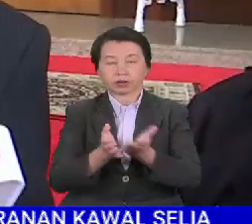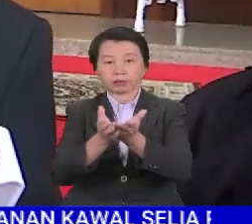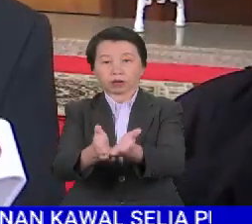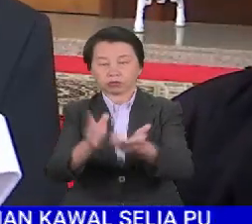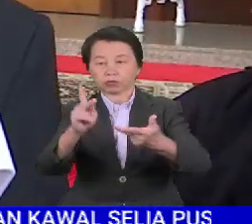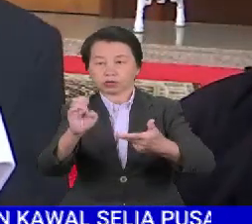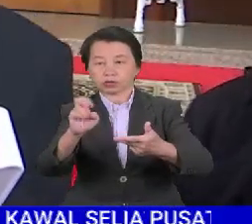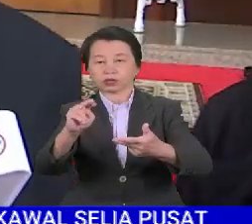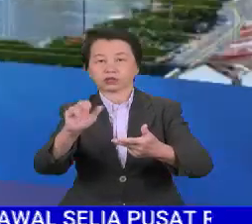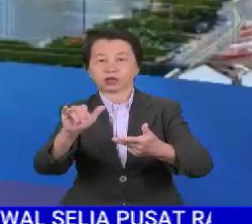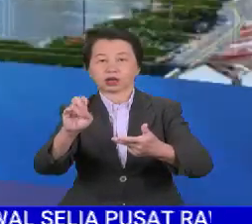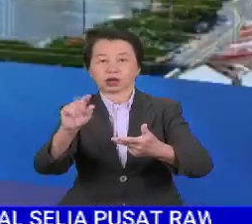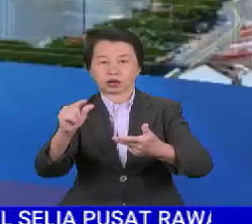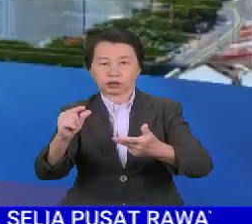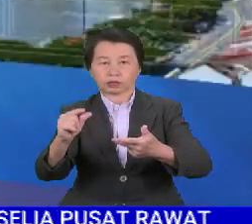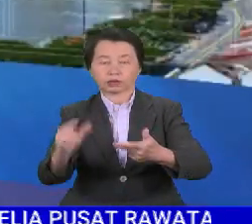kenyalang.